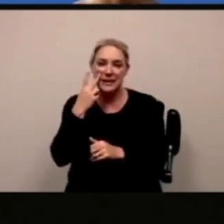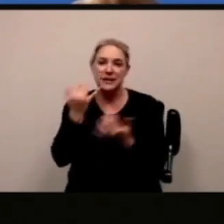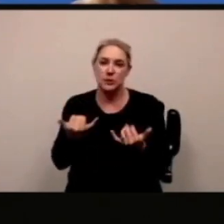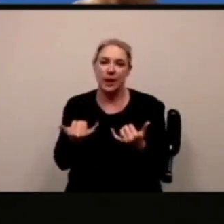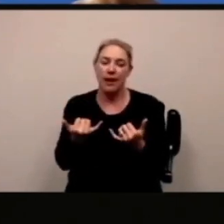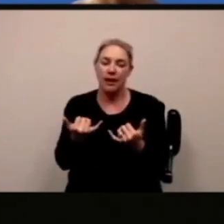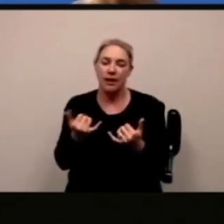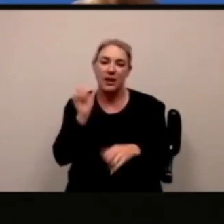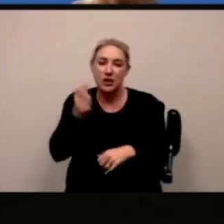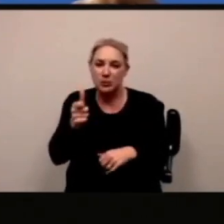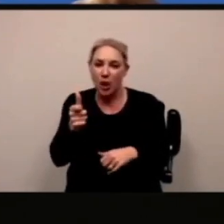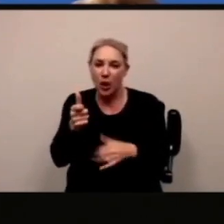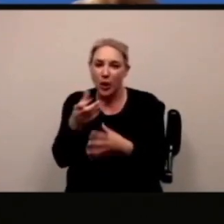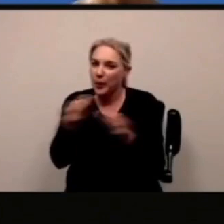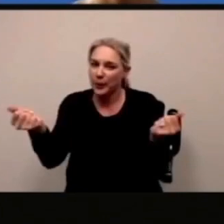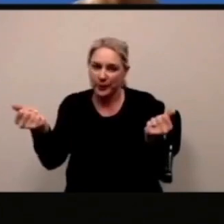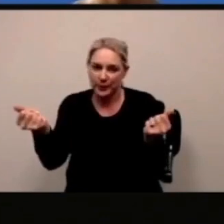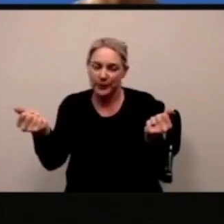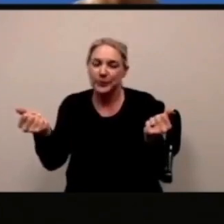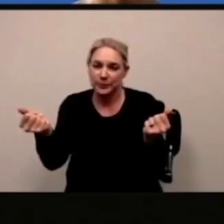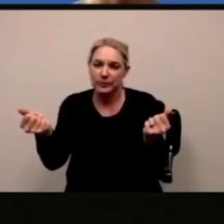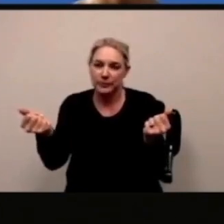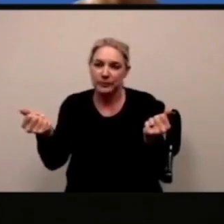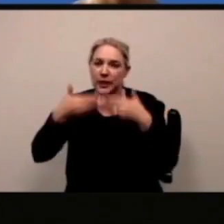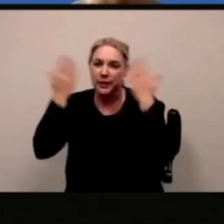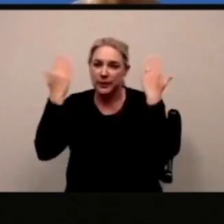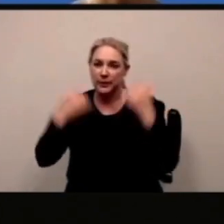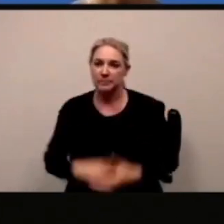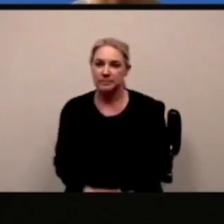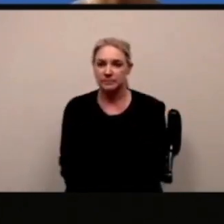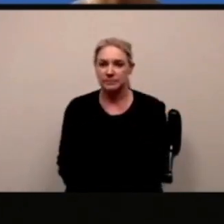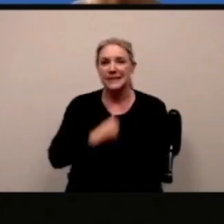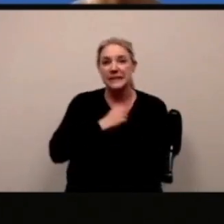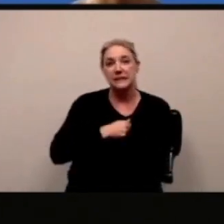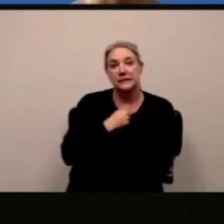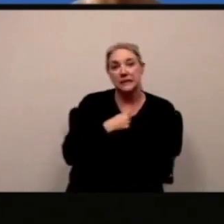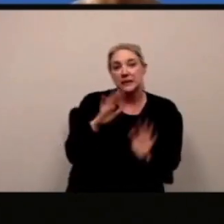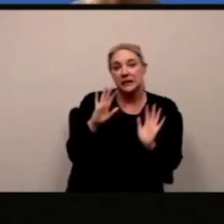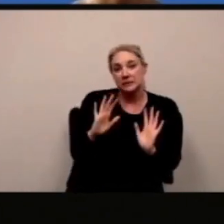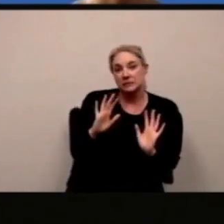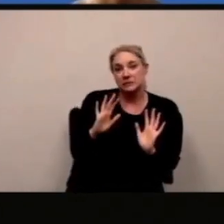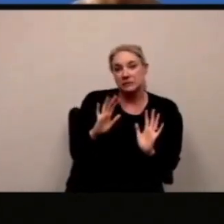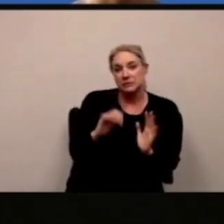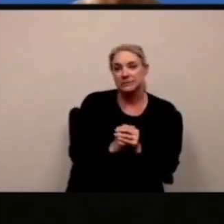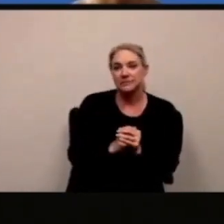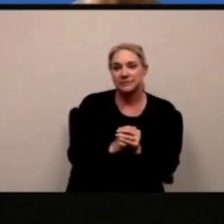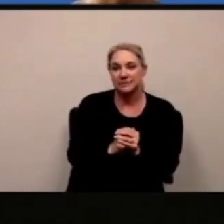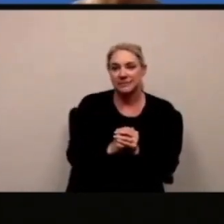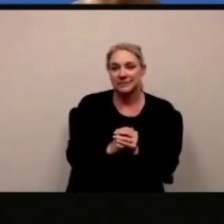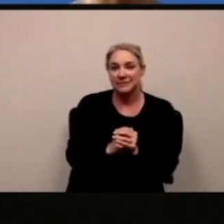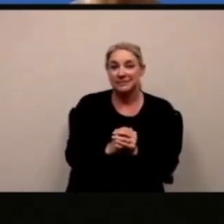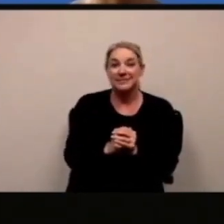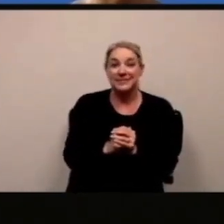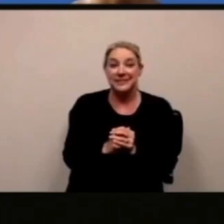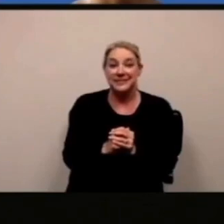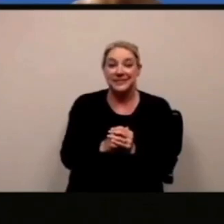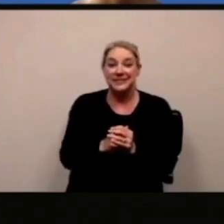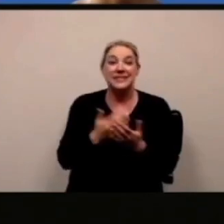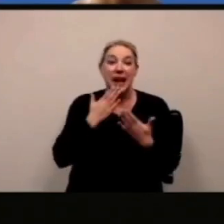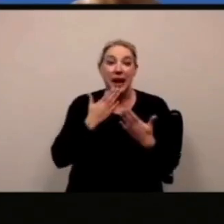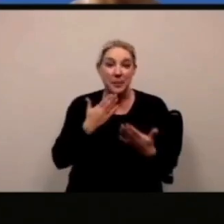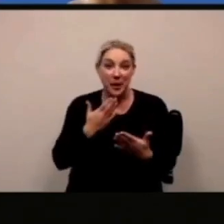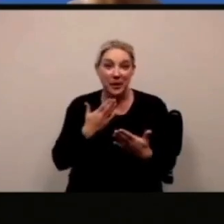ているのかもしれませんしこちらのリンクはちょっとあと外せないかもならないということになり